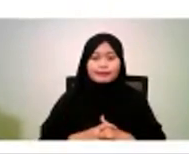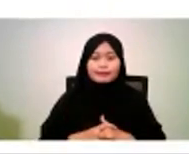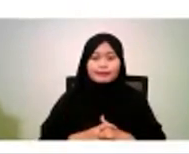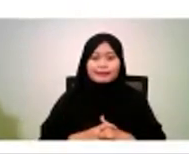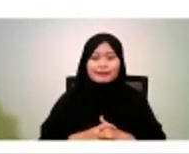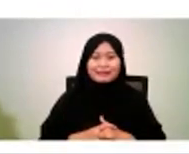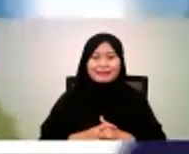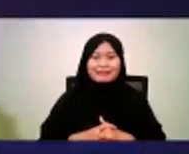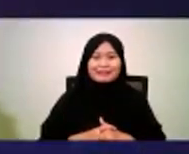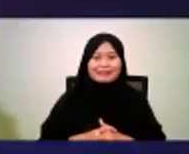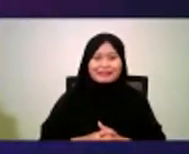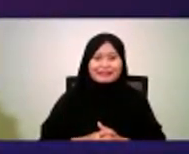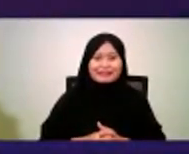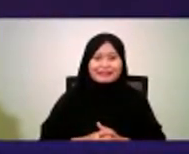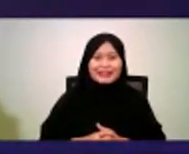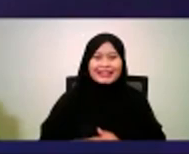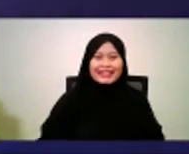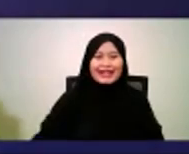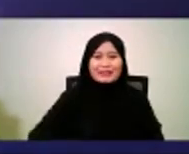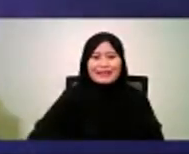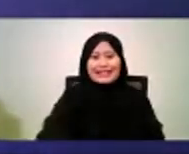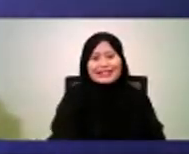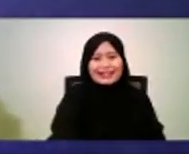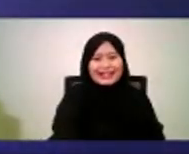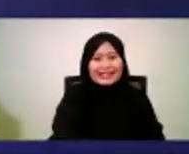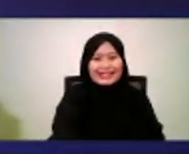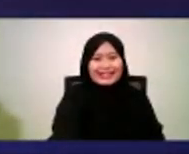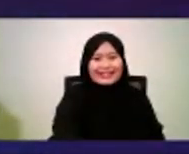hai hai hai hai